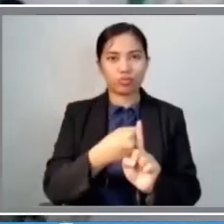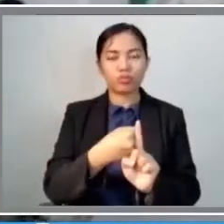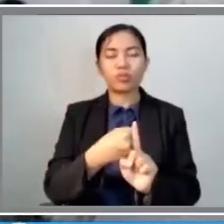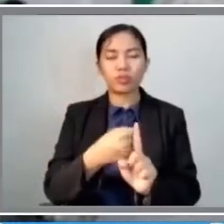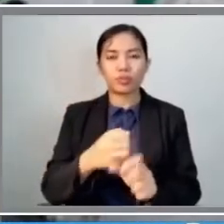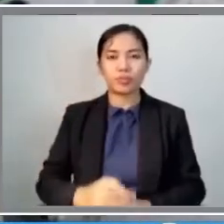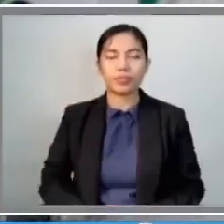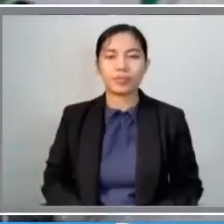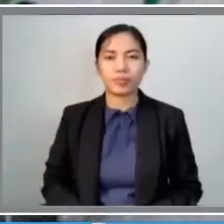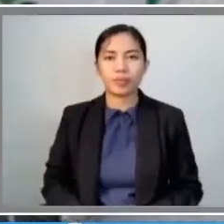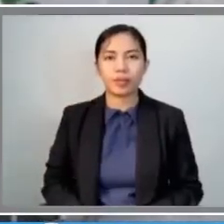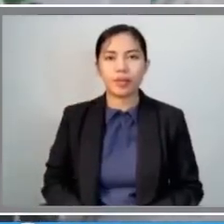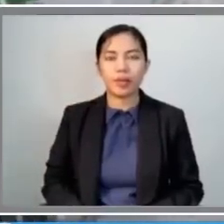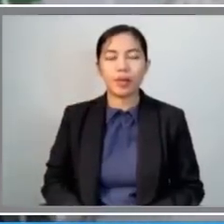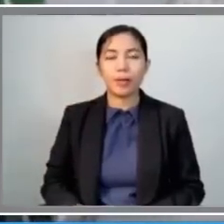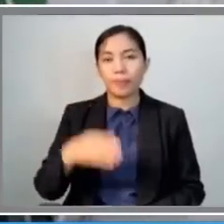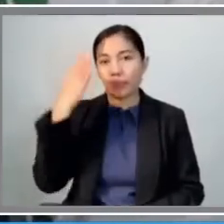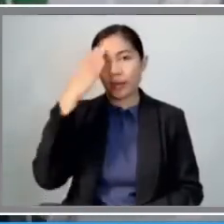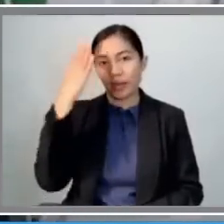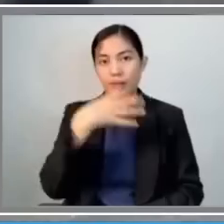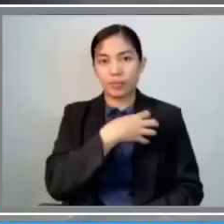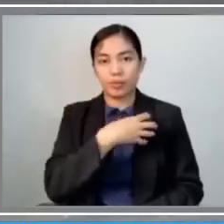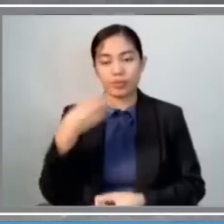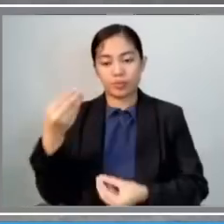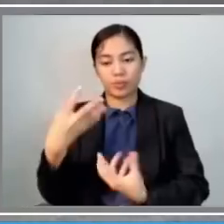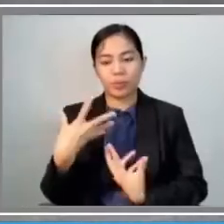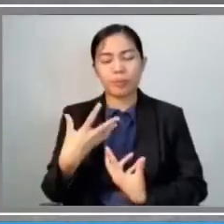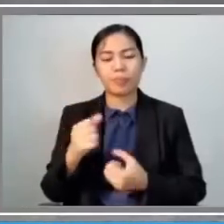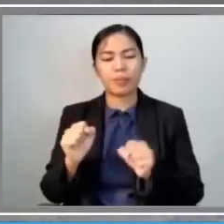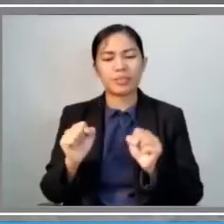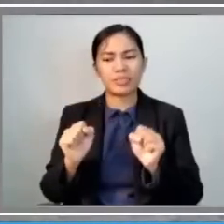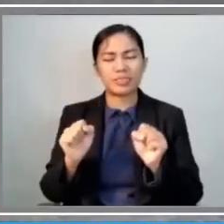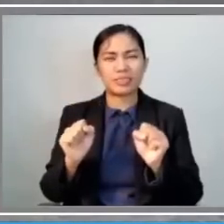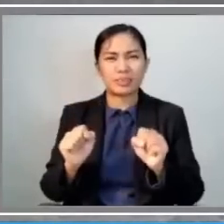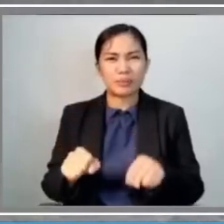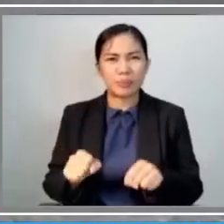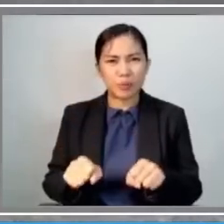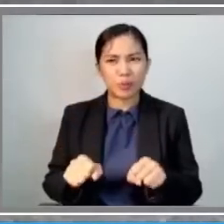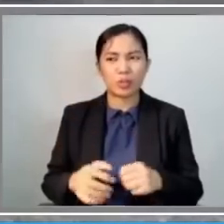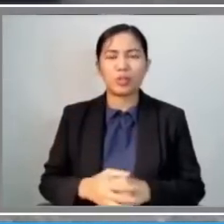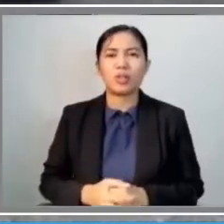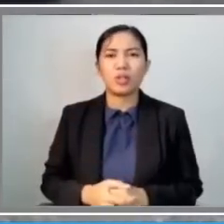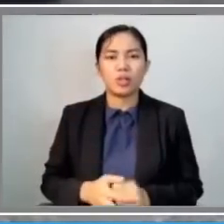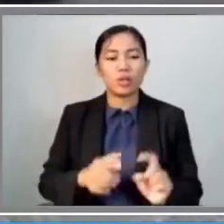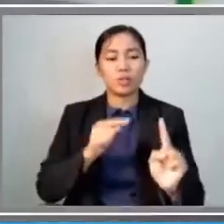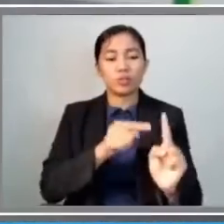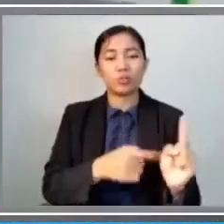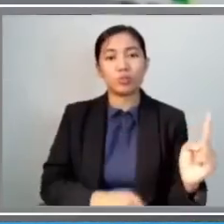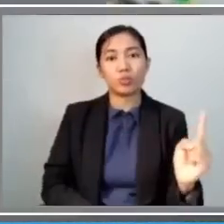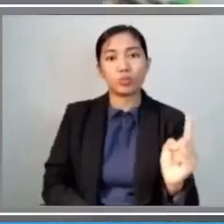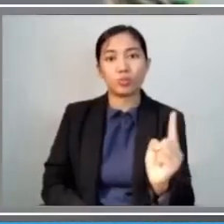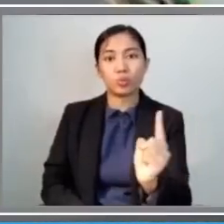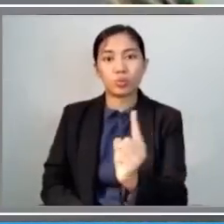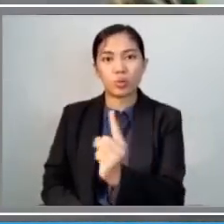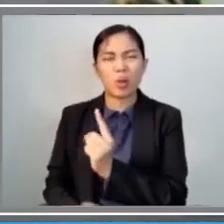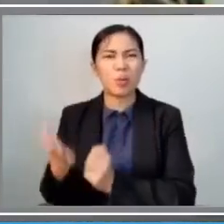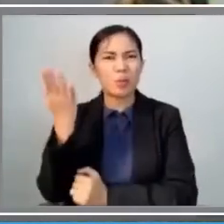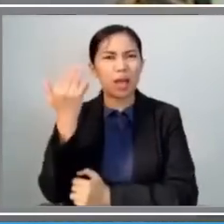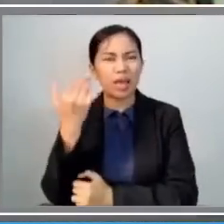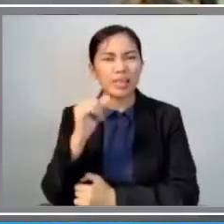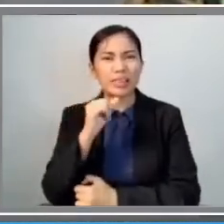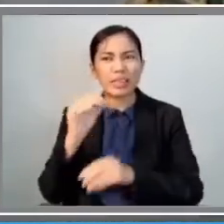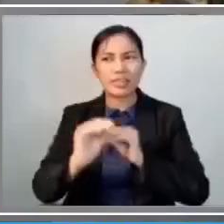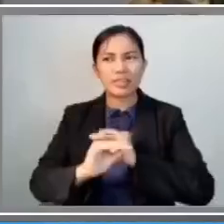police posibleng hindi driver ngunit ah tumatawid lamang daw ang babae dahil hindi malinaw kung saang sasakyan siya